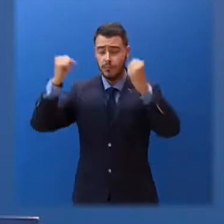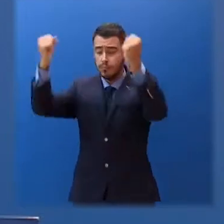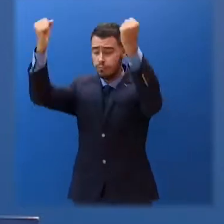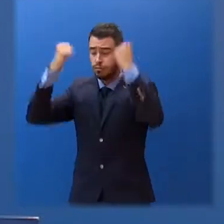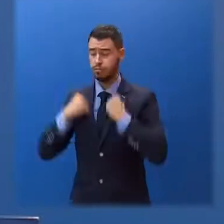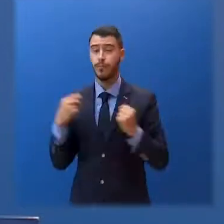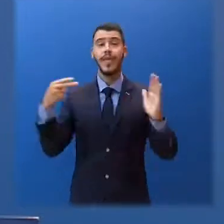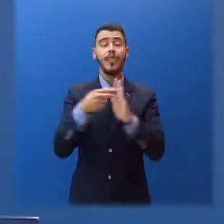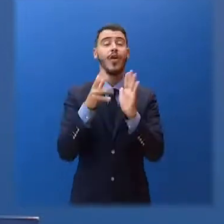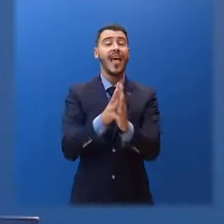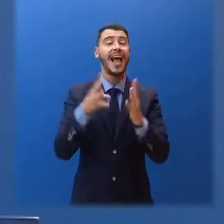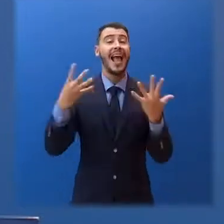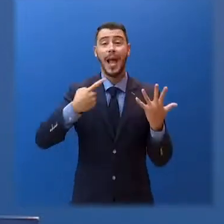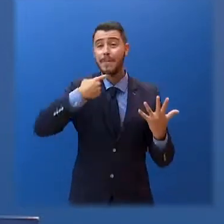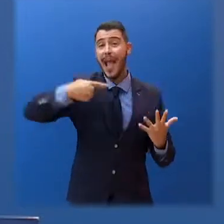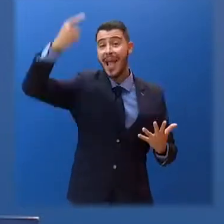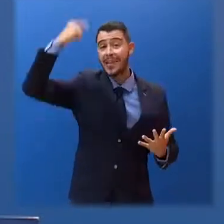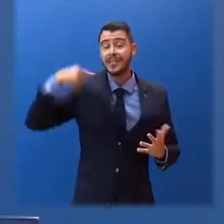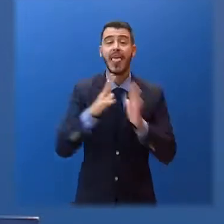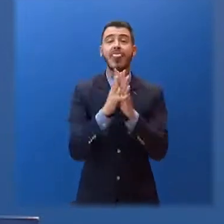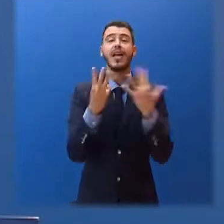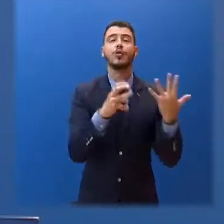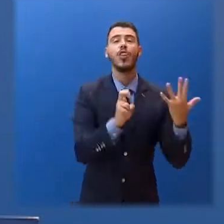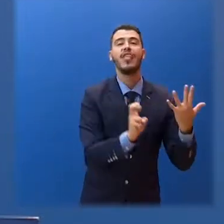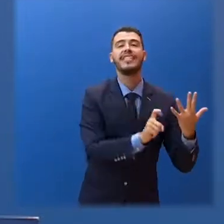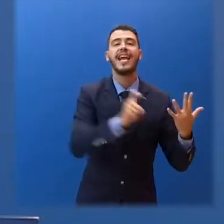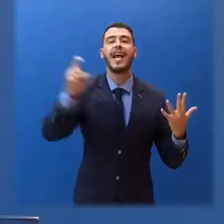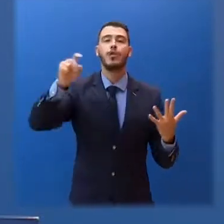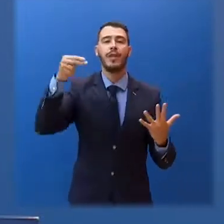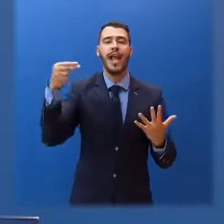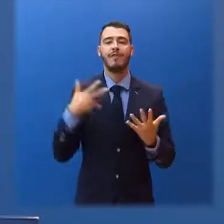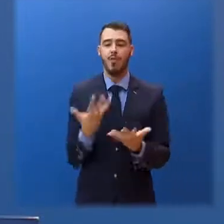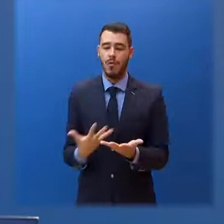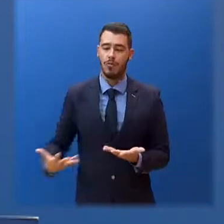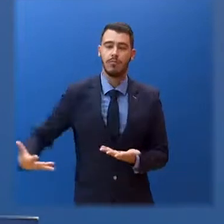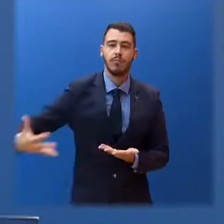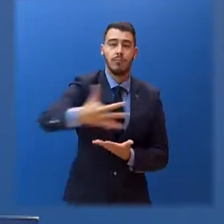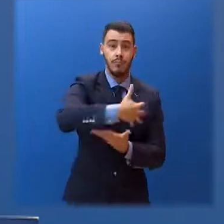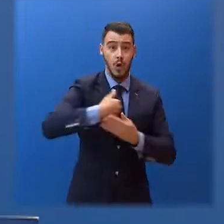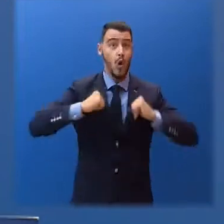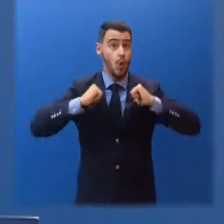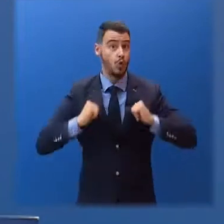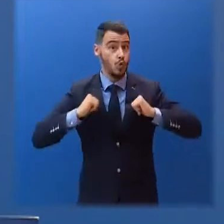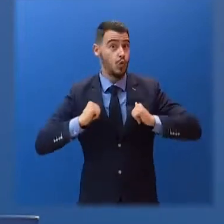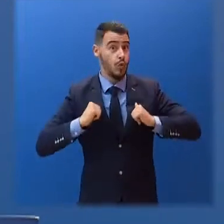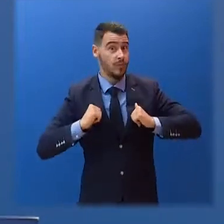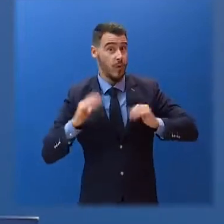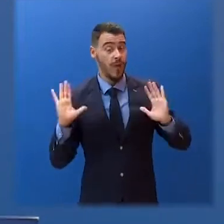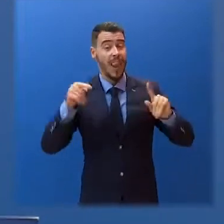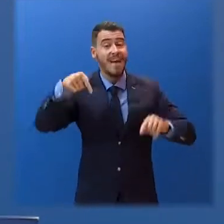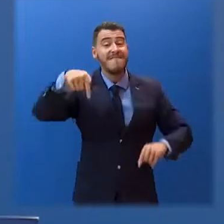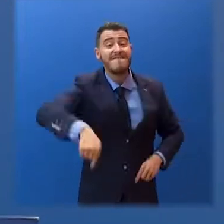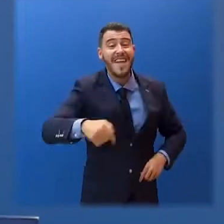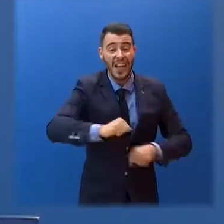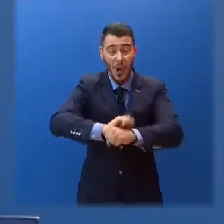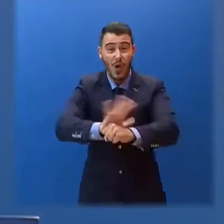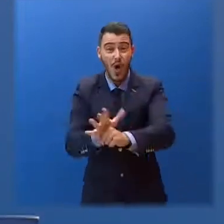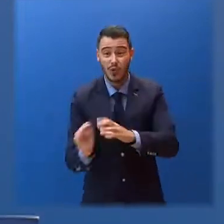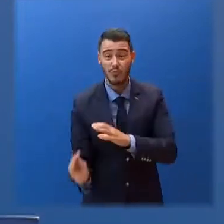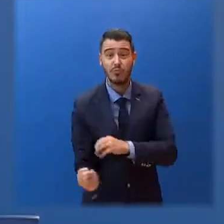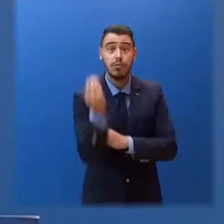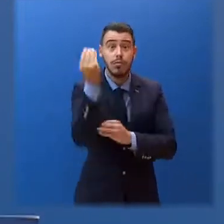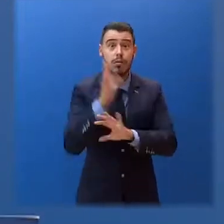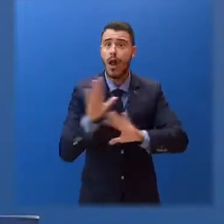έφερε περισσότερα από 18 δισεκατομμύρια ευρώ στη χώρα. Εξαιτίας της πανδημίας, στη φετινή χρονιά όμως ξεκίνησε από το